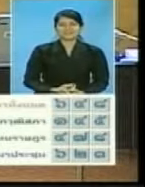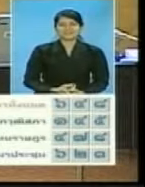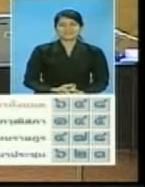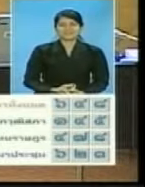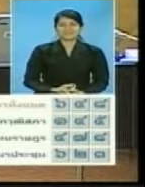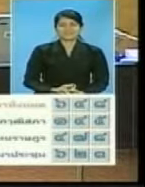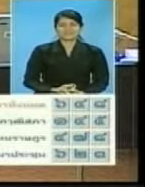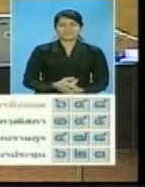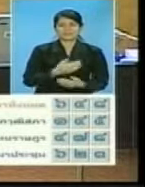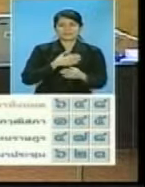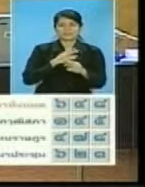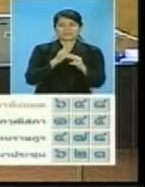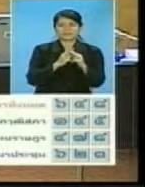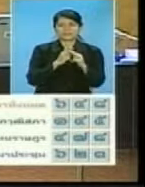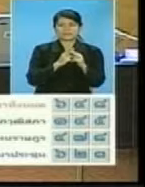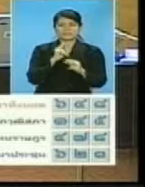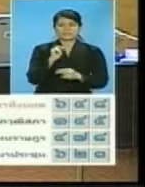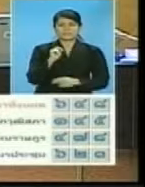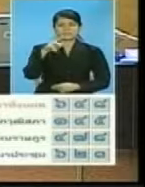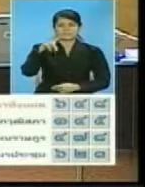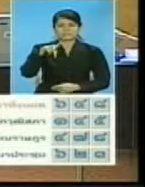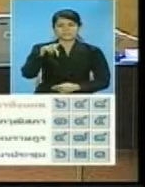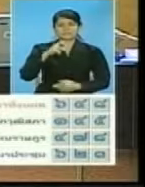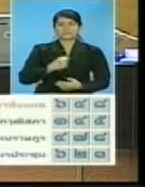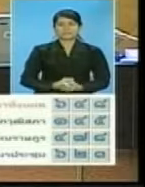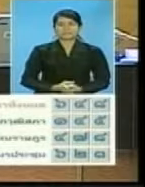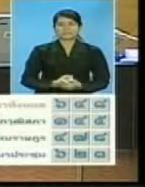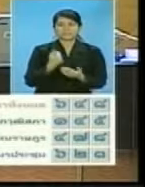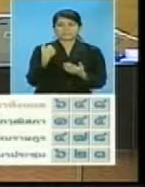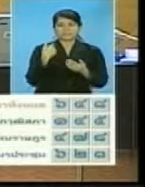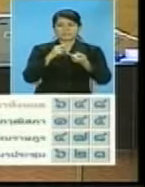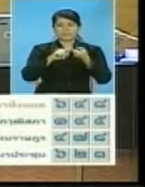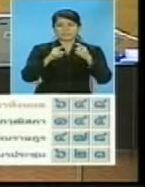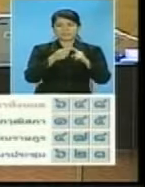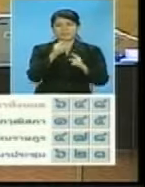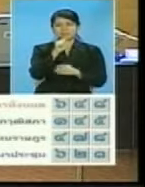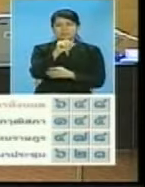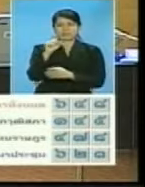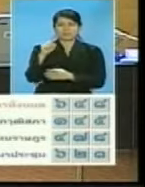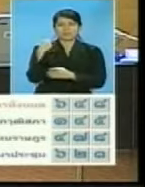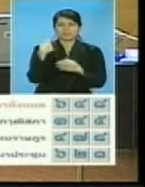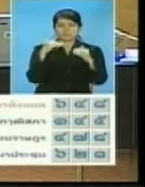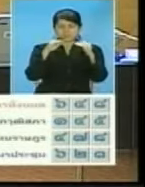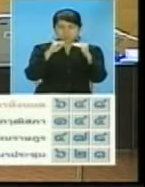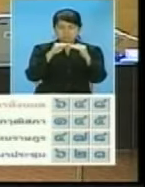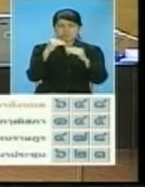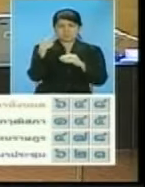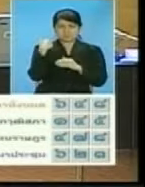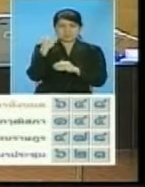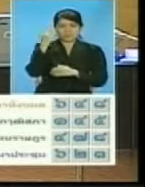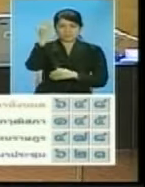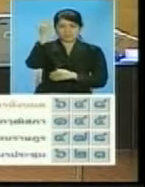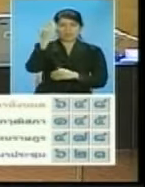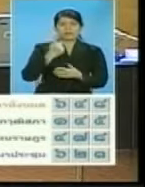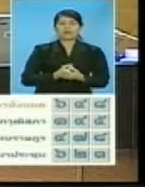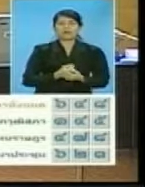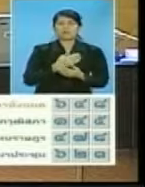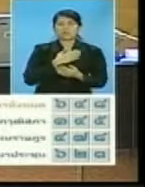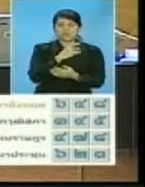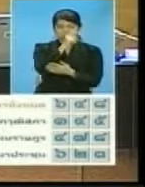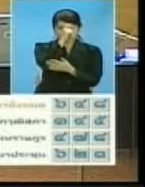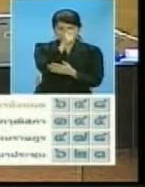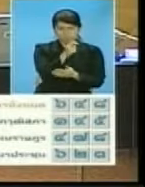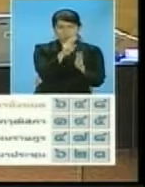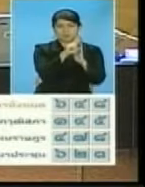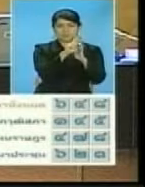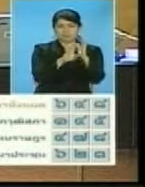ท่านประธานครับนิพนธ์บุญญามณีครับยังมีเพื่อนสมาชิกใช้สิทธิ์อยู่ครับท่านประธานผมเนี่ยเคารพกติก